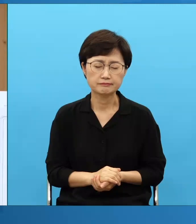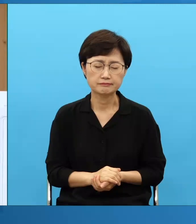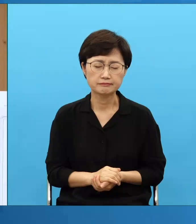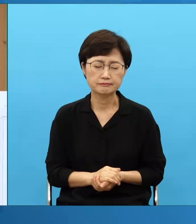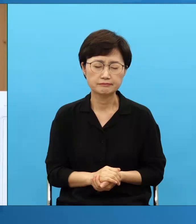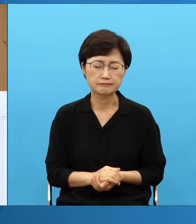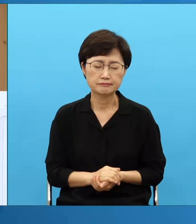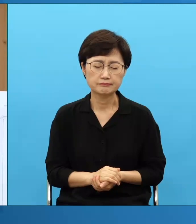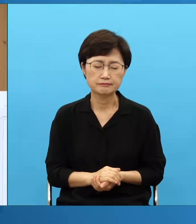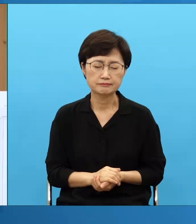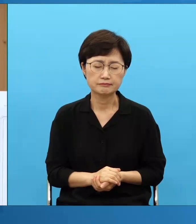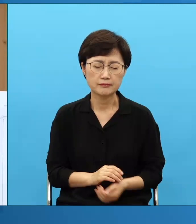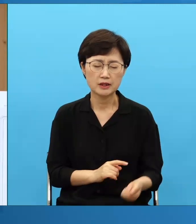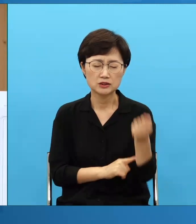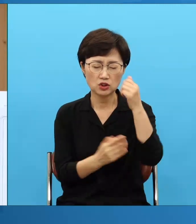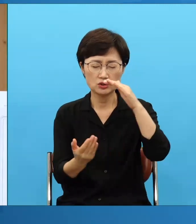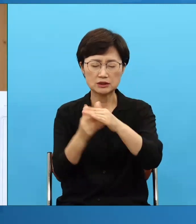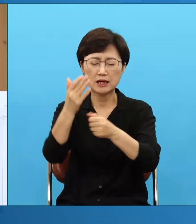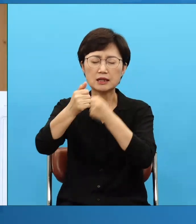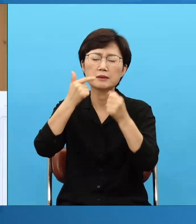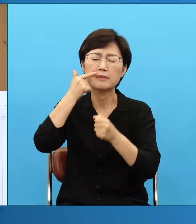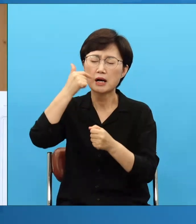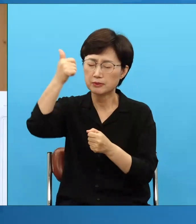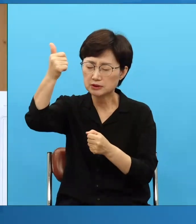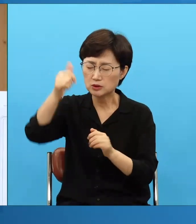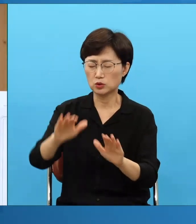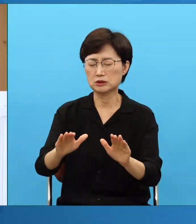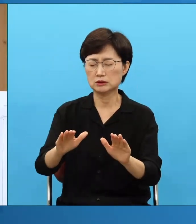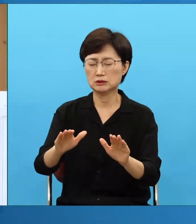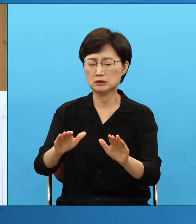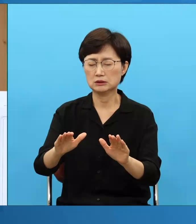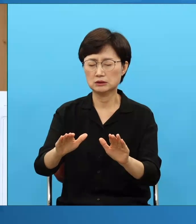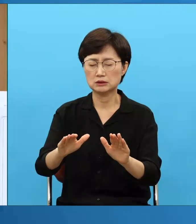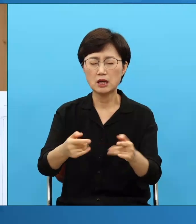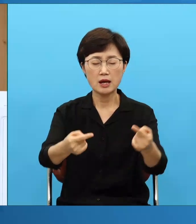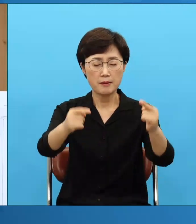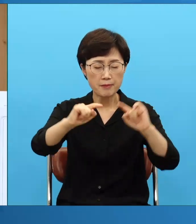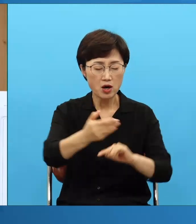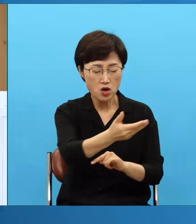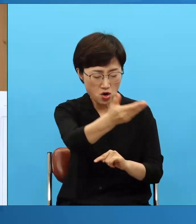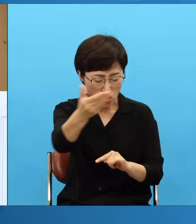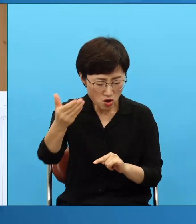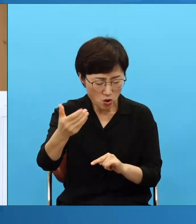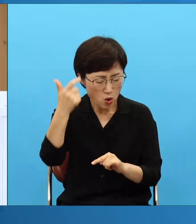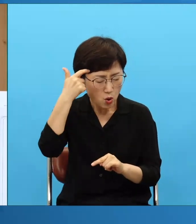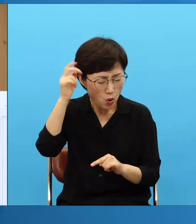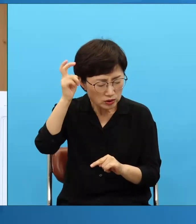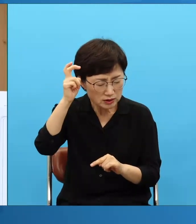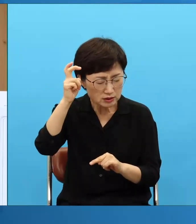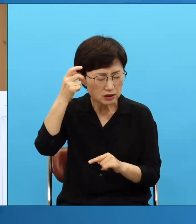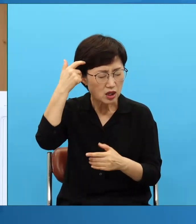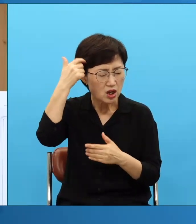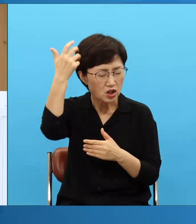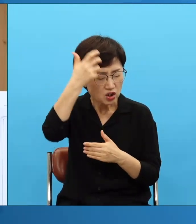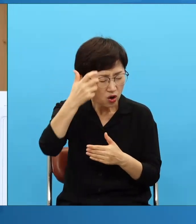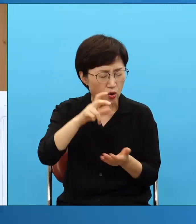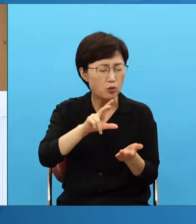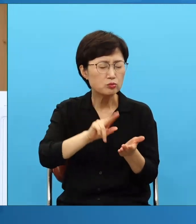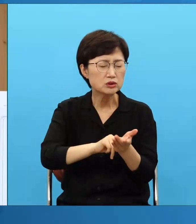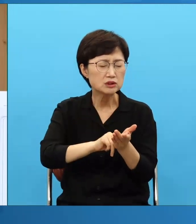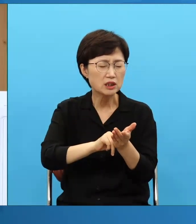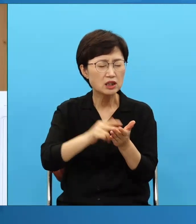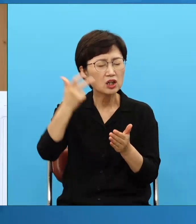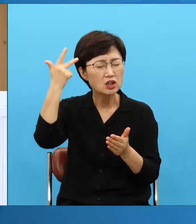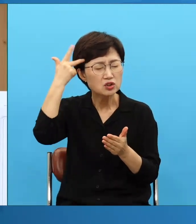relay. 전능하신 하나님 아버지, 오늘 예배에 참석한 주님의 백성 가운데 영육 간의 질병과 경제 문제로 고통받는 이들이